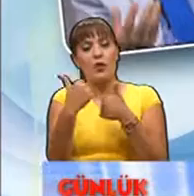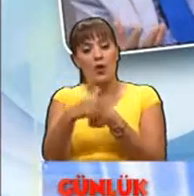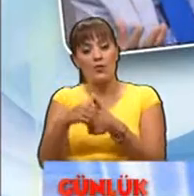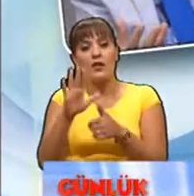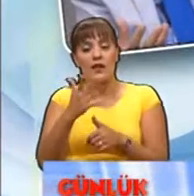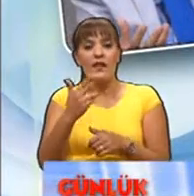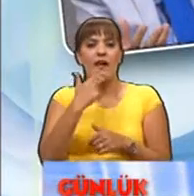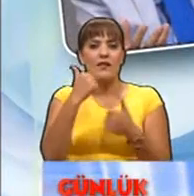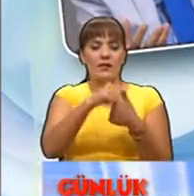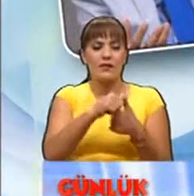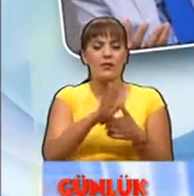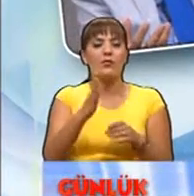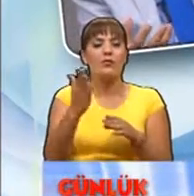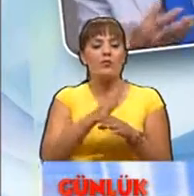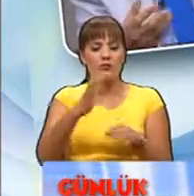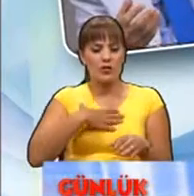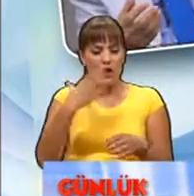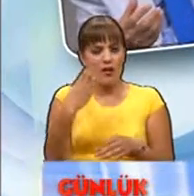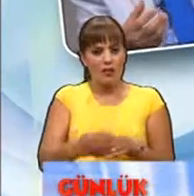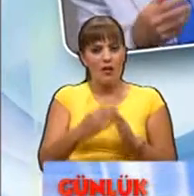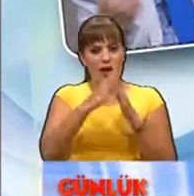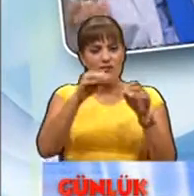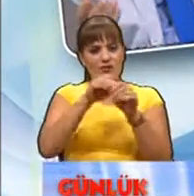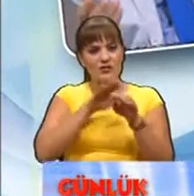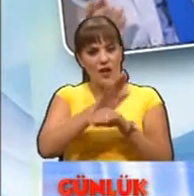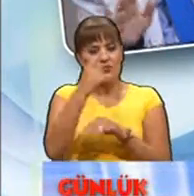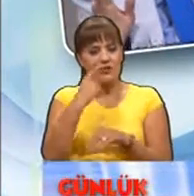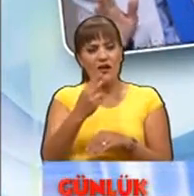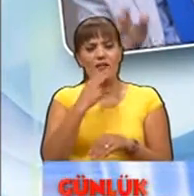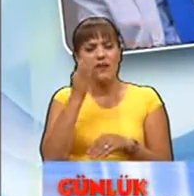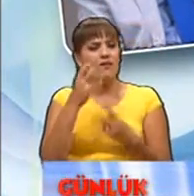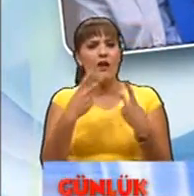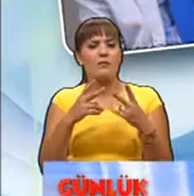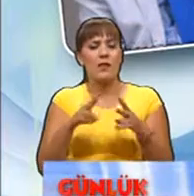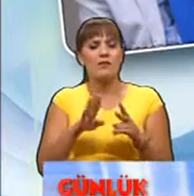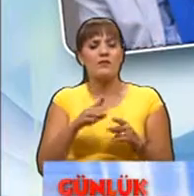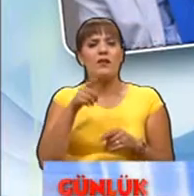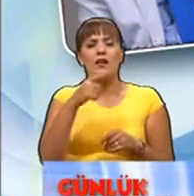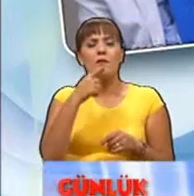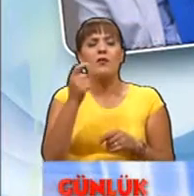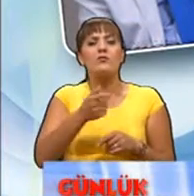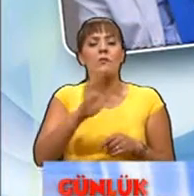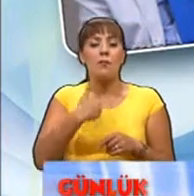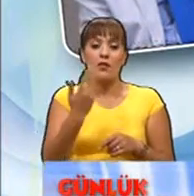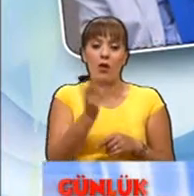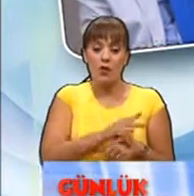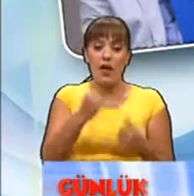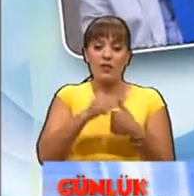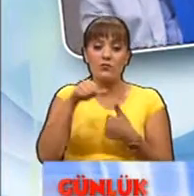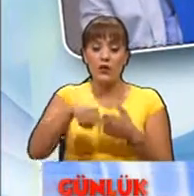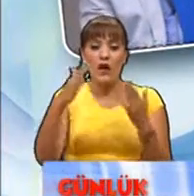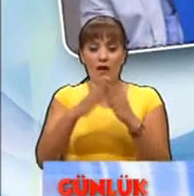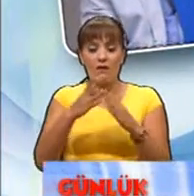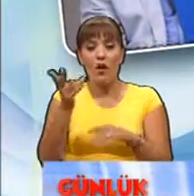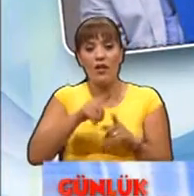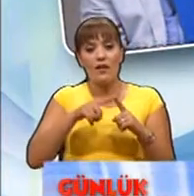koca mülkiyetinde ya da olan karı hiç fark etmez. Hiç, yani hiç kadın erkek fark yok, etmez. Hayır, yok, ve şey demek gibi. Zorunda değil değil mi? Ben öldüğümde eşim bu